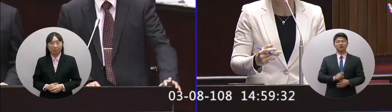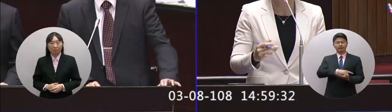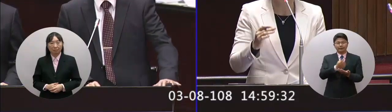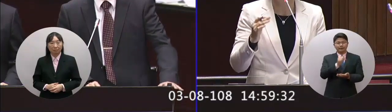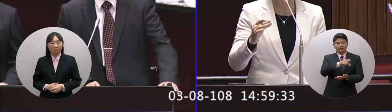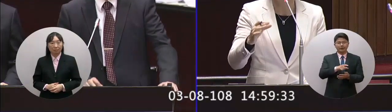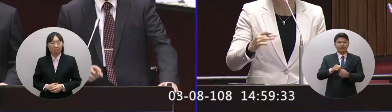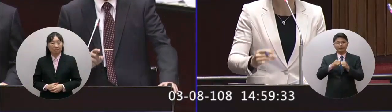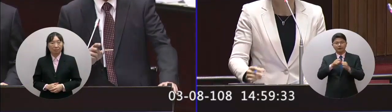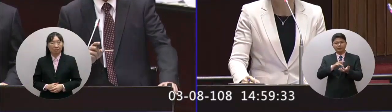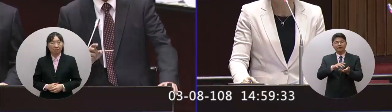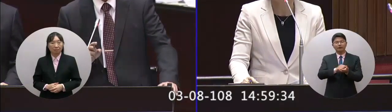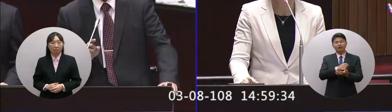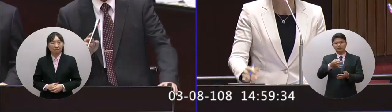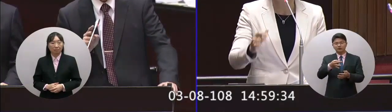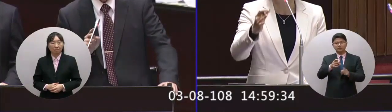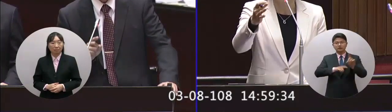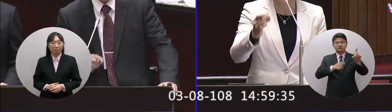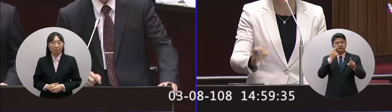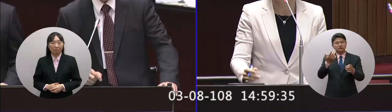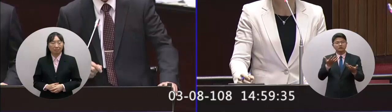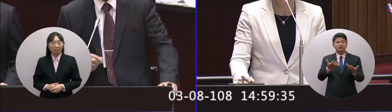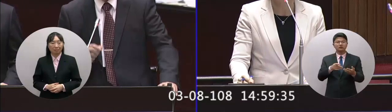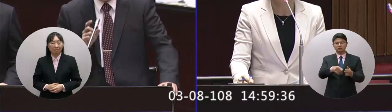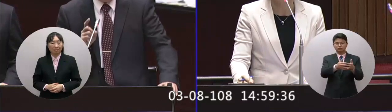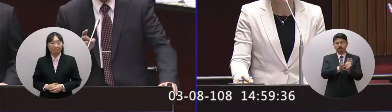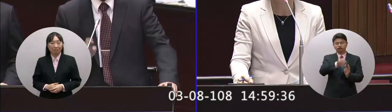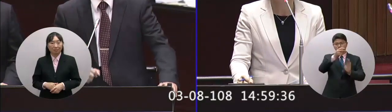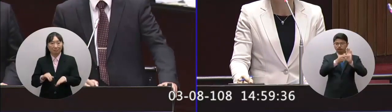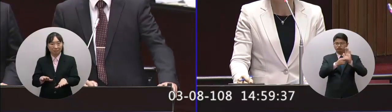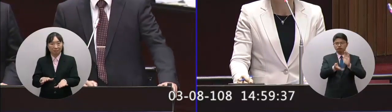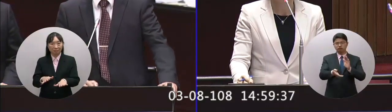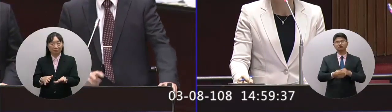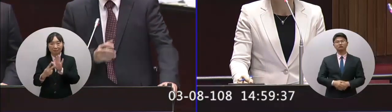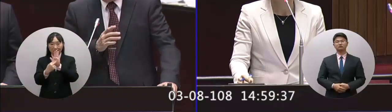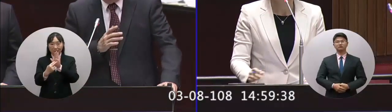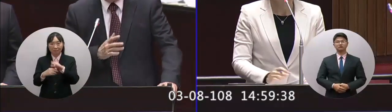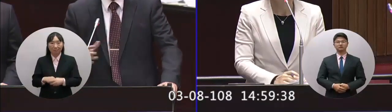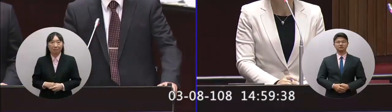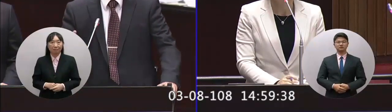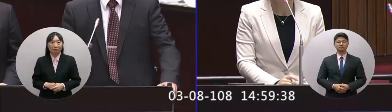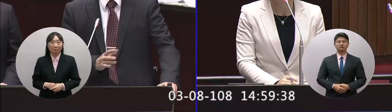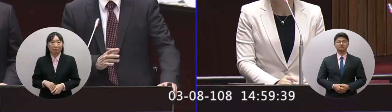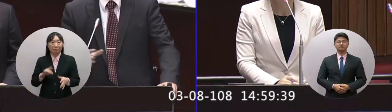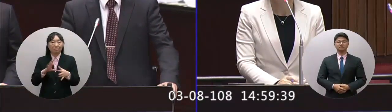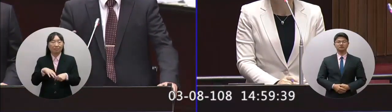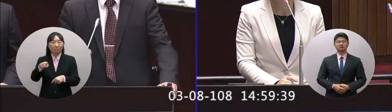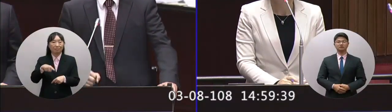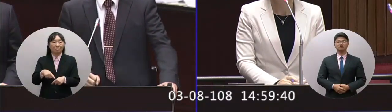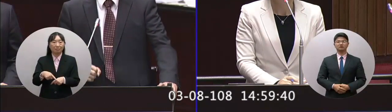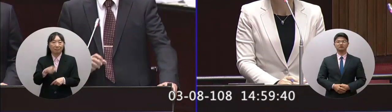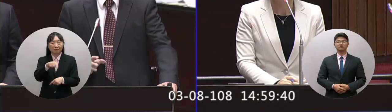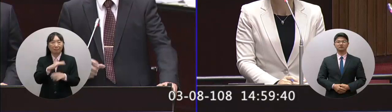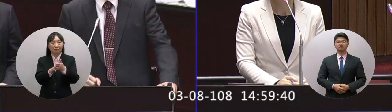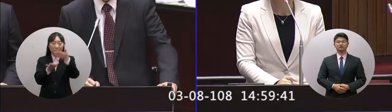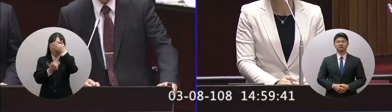个竞标价，会有这么大的一个落差哈？是不是可以请部长说明一下？ 我甲大家报告，因为卡面咧讲的一寡只抹